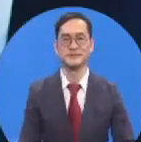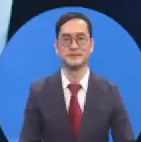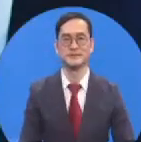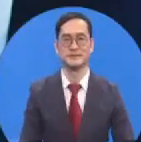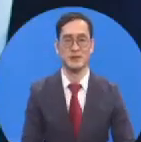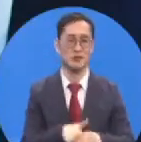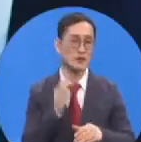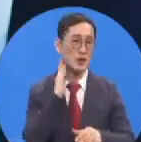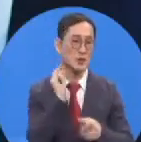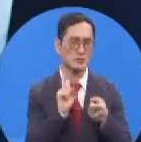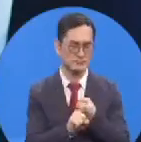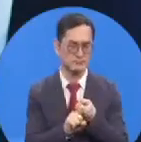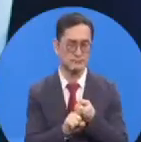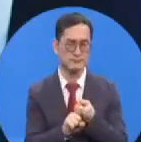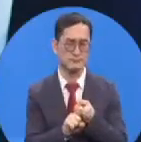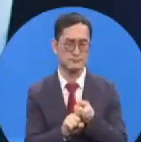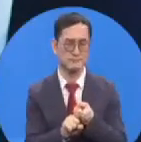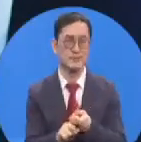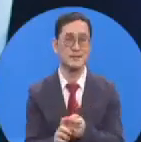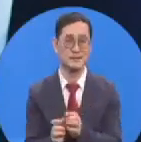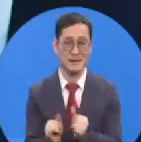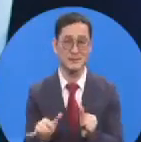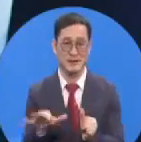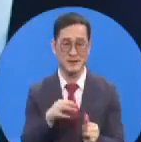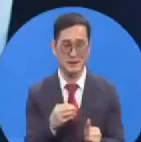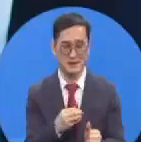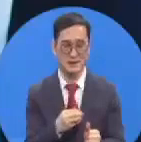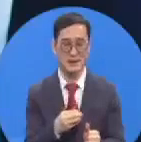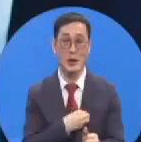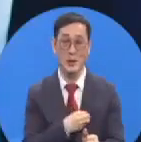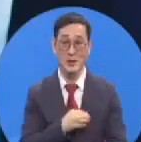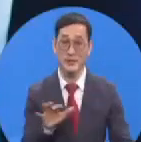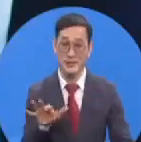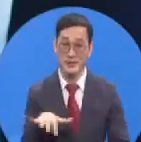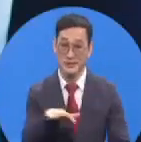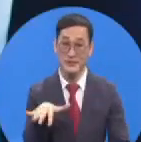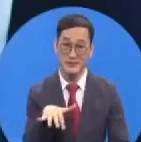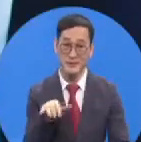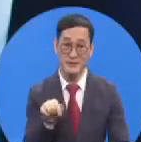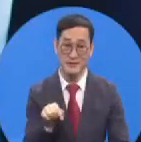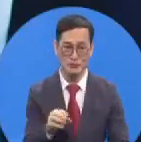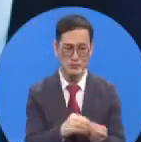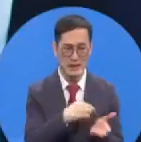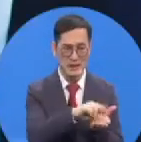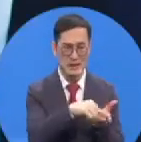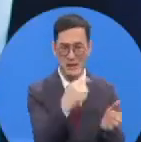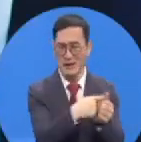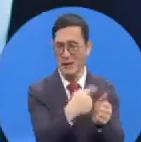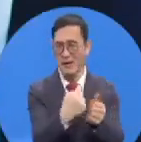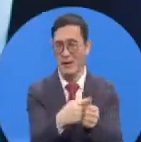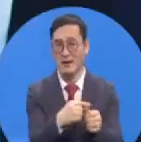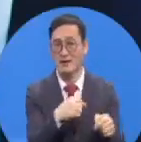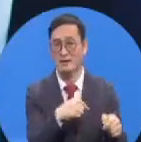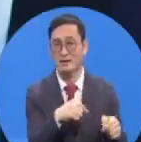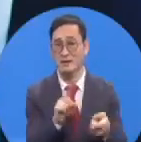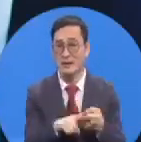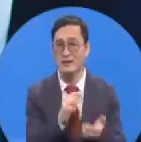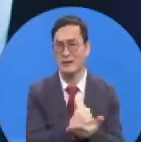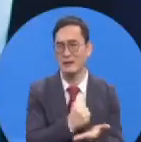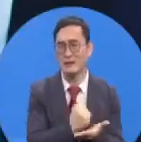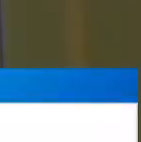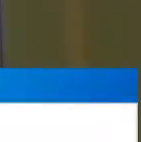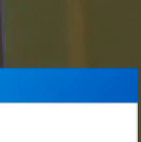강성 지지자들의 이 문자 폭탄을 두고도 당 내부에서 잡음이 계속되고 있습니다. 관련 이야기 잠깐 들어보시겠습니다.